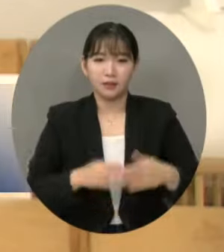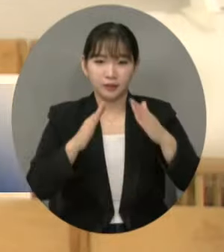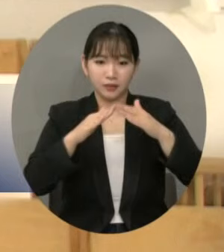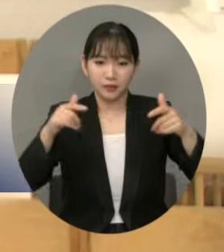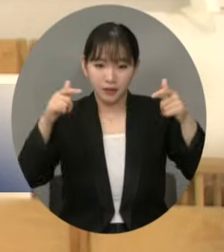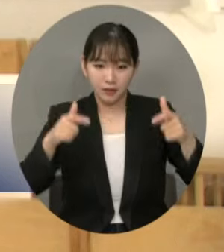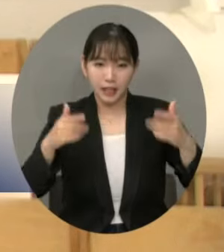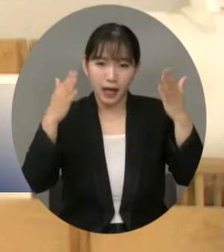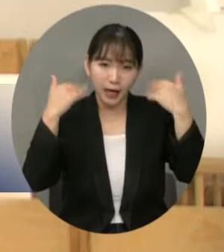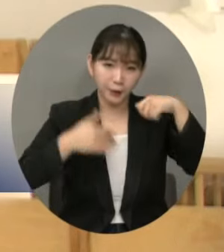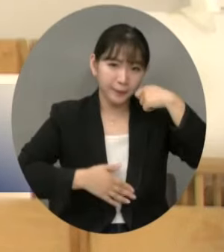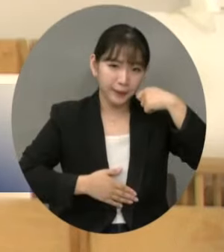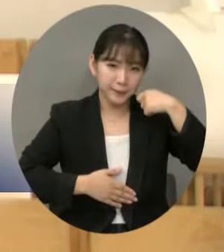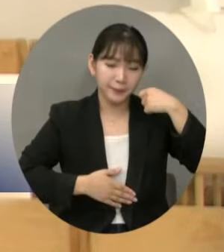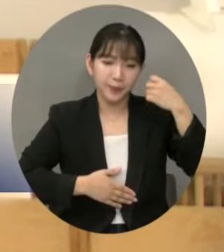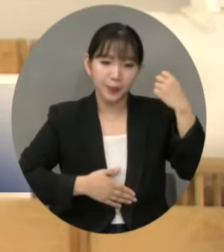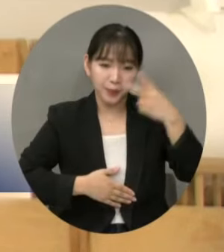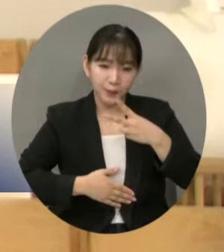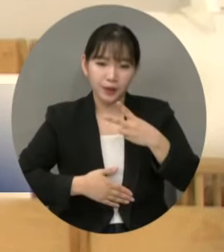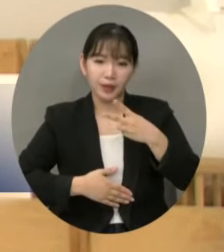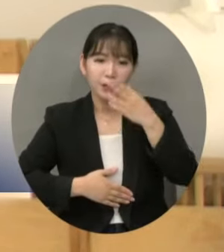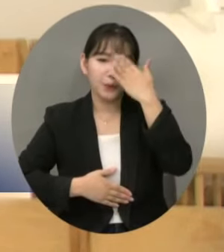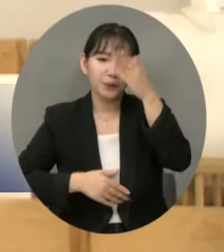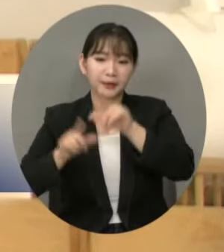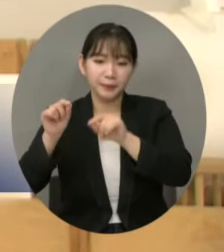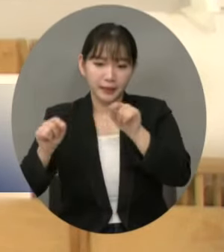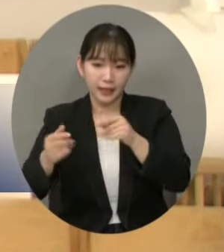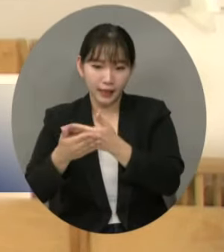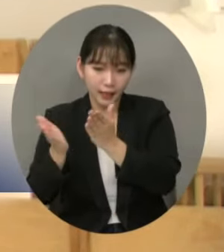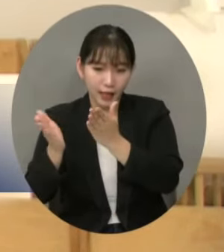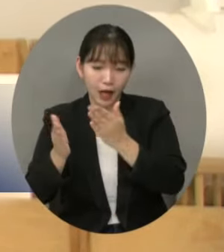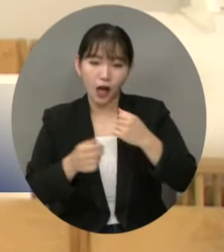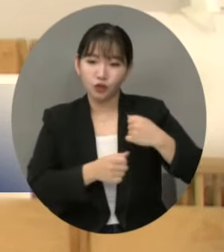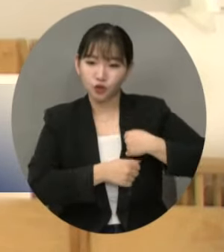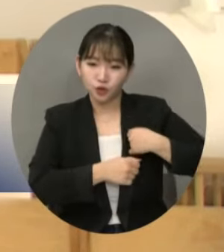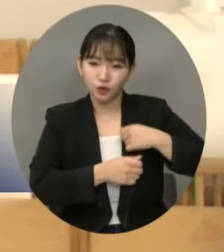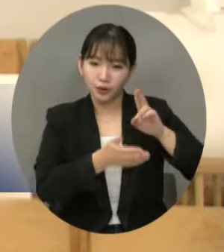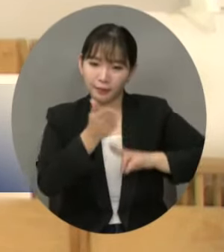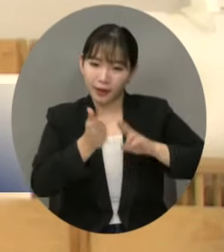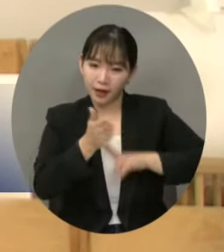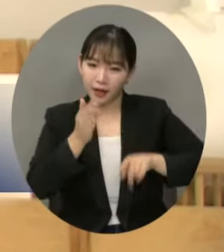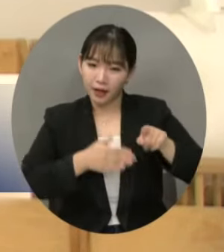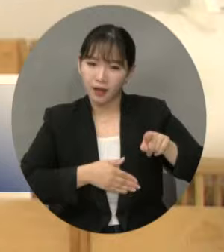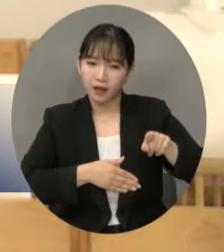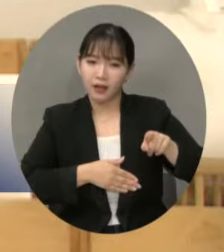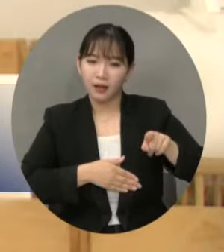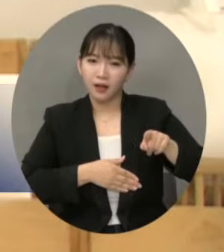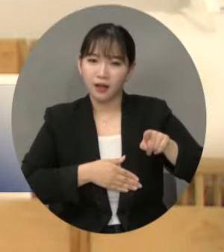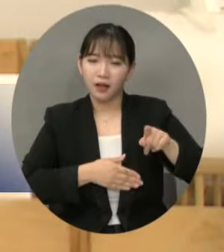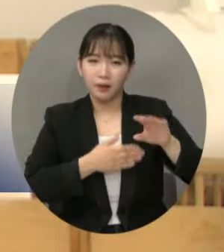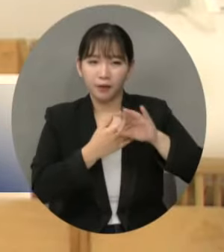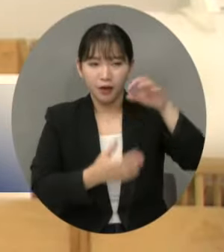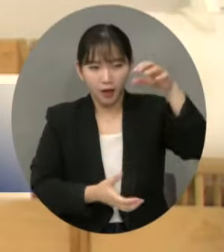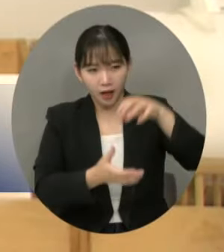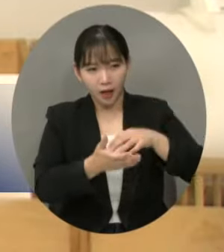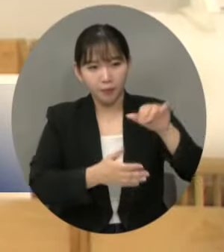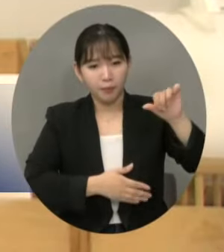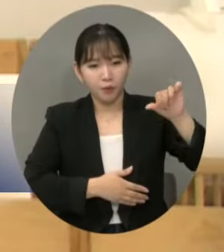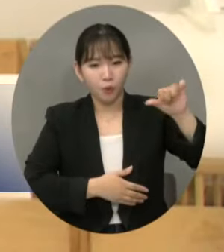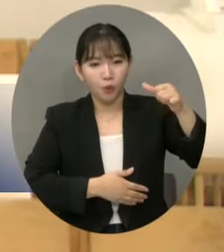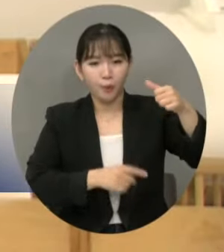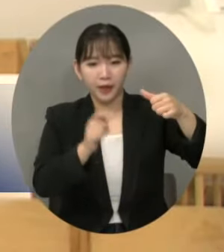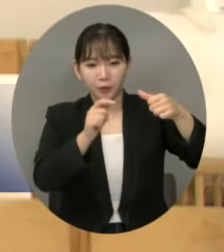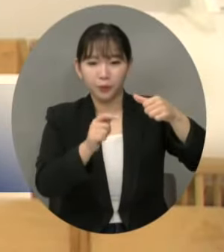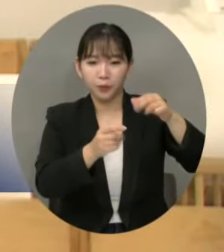지역 학교 급식 또는 무료 반찬, 군납에 넣어서 한 그 정도 수요를 하면 한 500톤